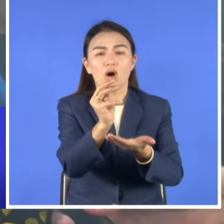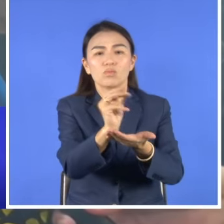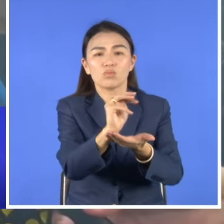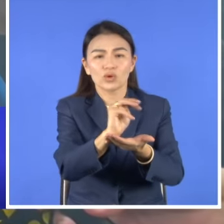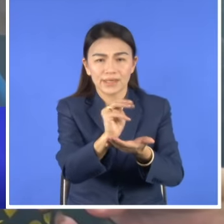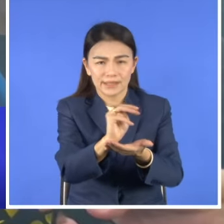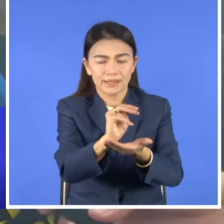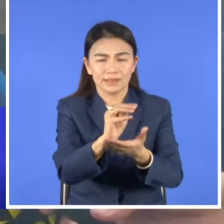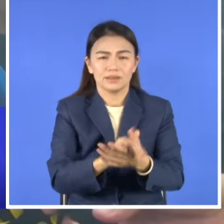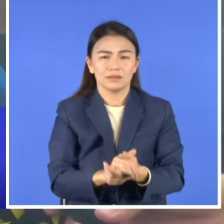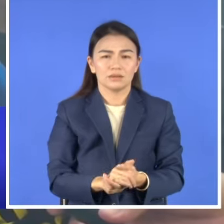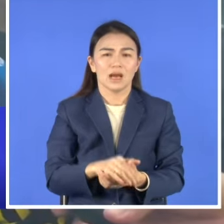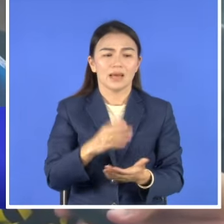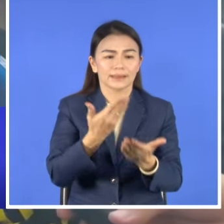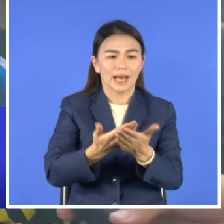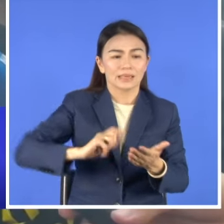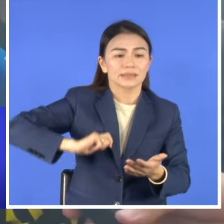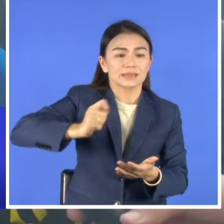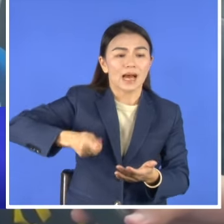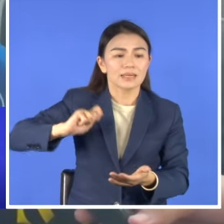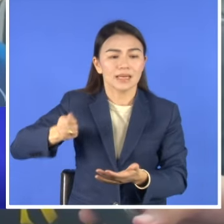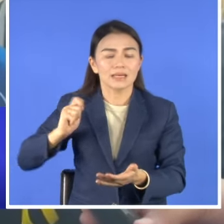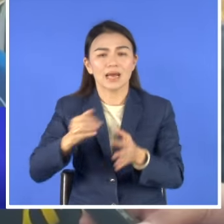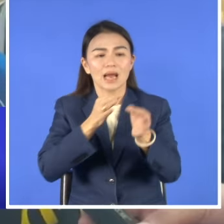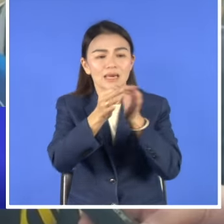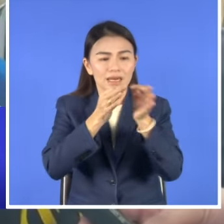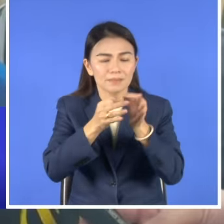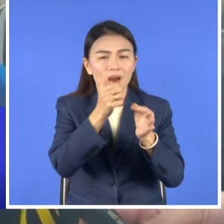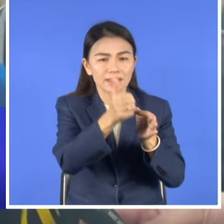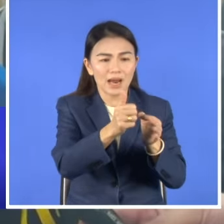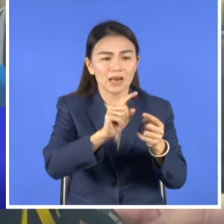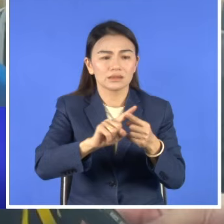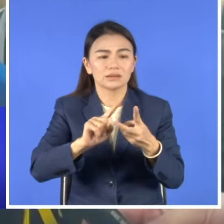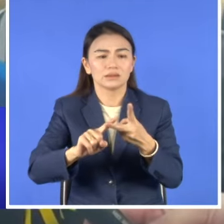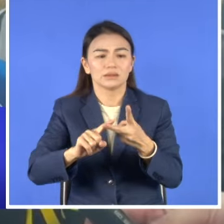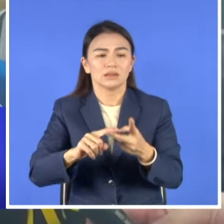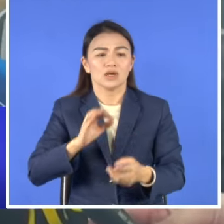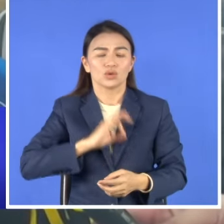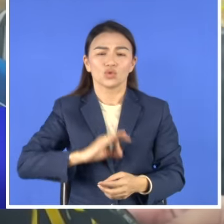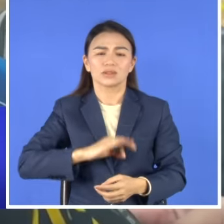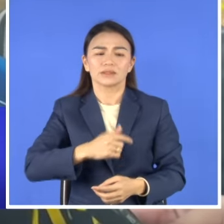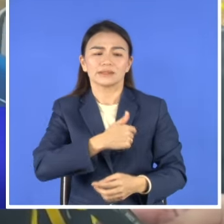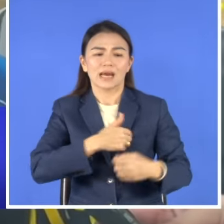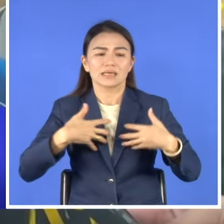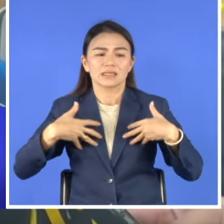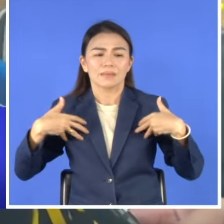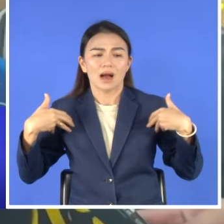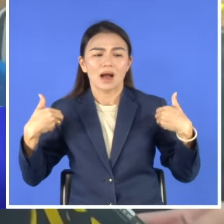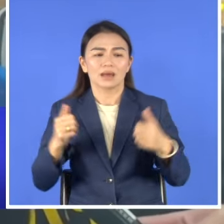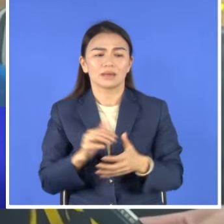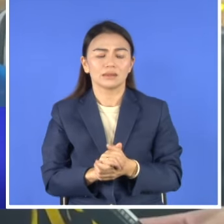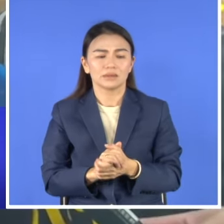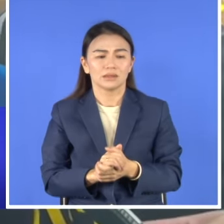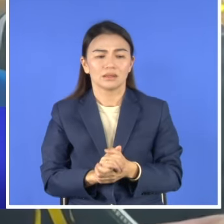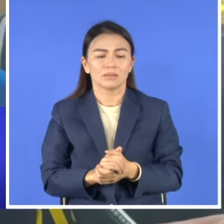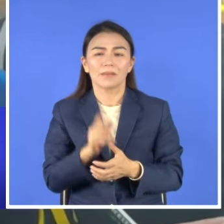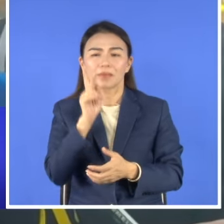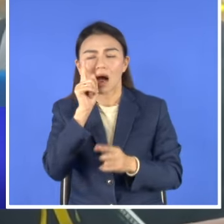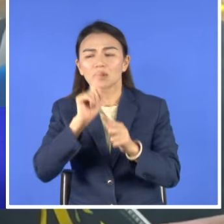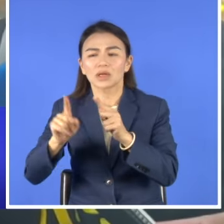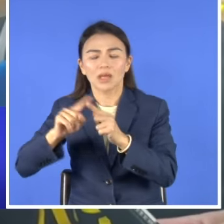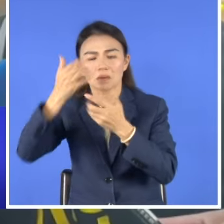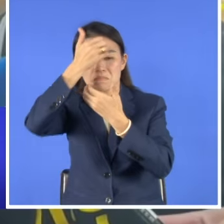ต้องมีค่าใช้จ่ายมีค่าใช้จ่ายแล้วก็ชี้แจงได้นะครับเพราะฉะนั้นเรารู้สึกสบายใจแต่เรื่องข่าวอะไรก็แล้วแต่ผมก็ไม่ได้สนใจอะไรทั้งนั้นนะครับ